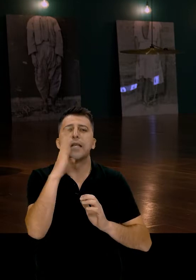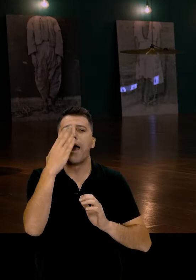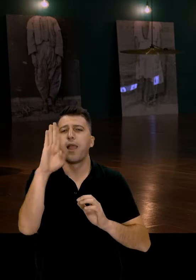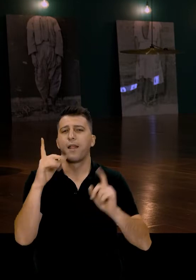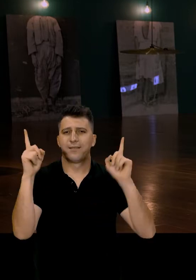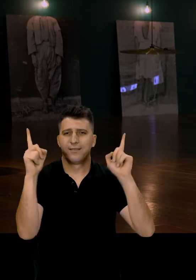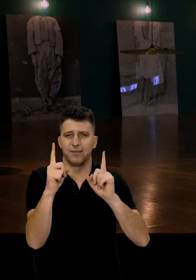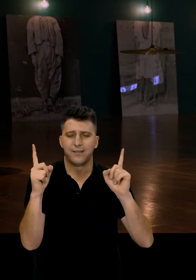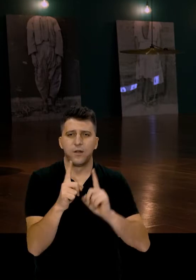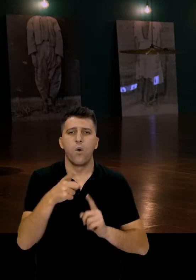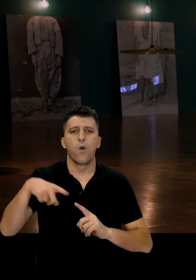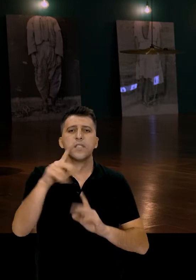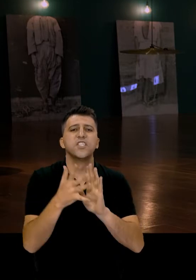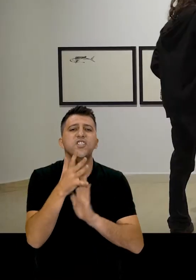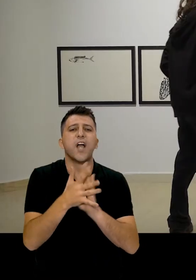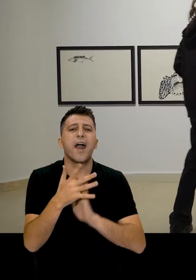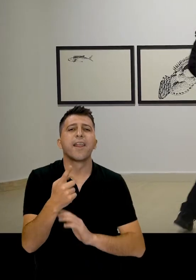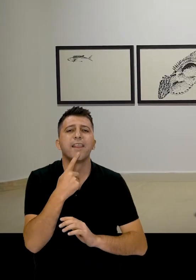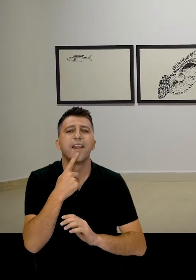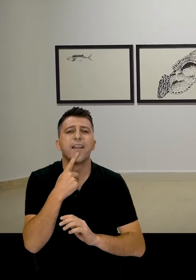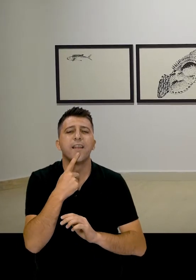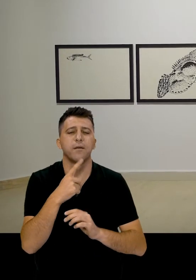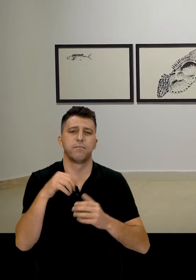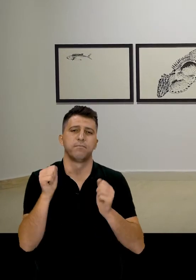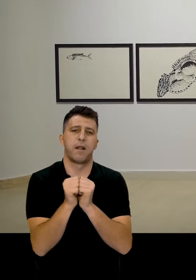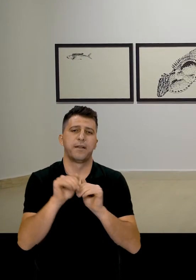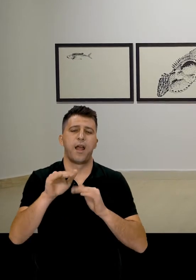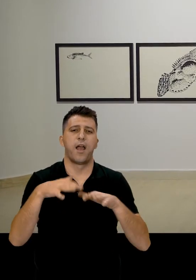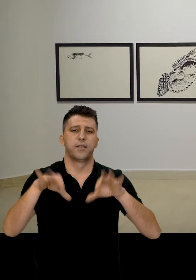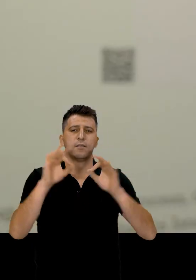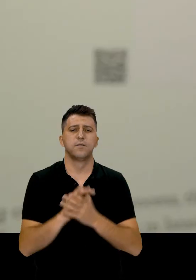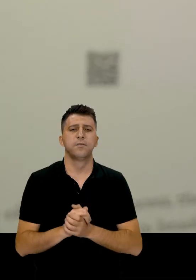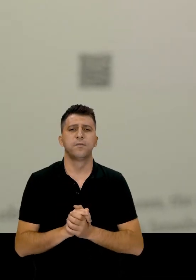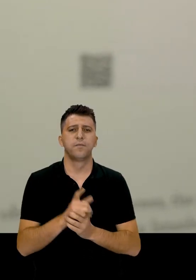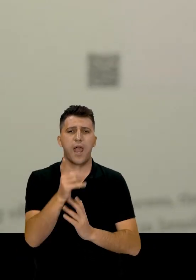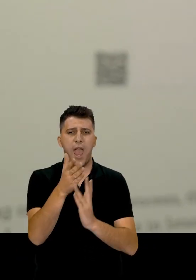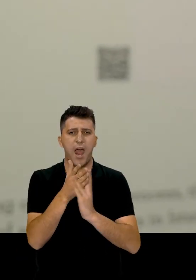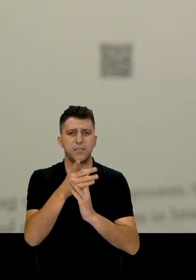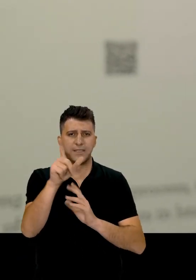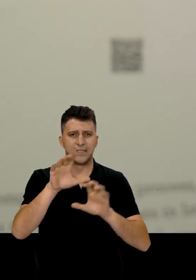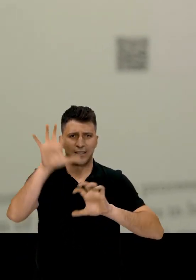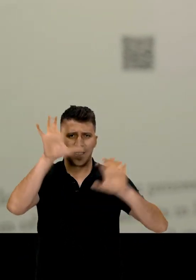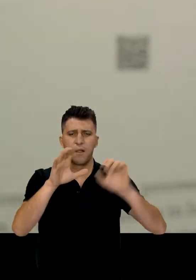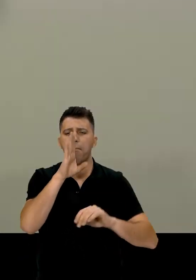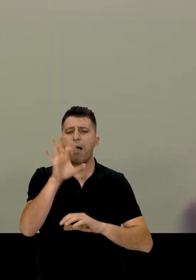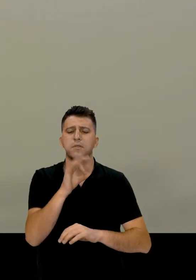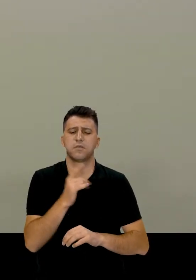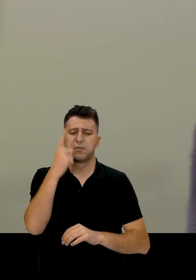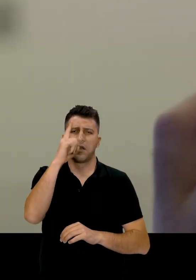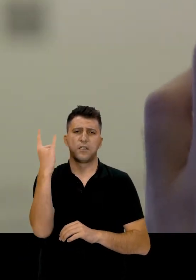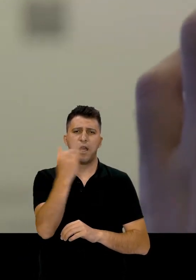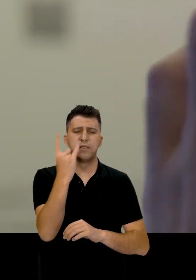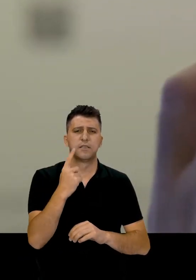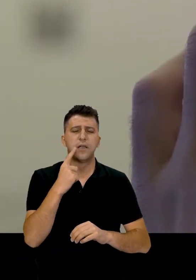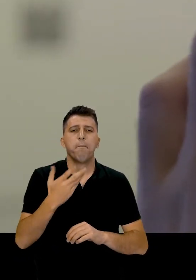onların işaret dili versiyonlarını hazırlıyoruz. Erişilebilir bir sergide hani burada bağımsızca gezebiliyorum zaten ve betimlemelerim standardı var